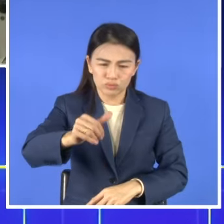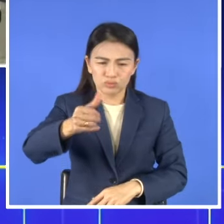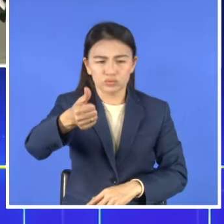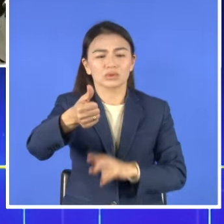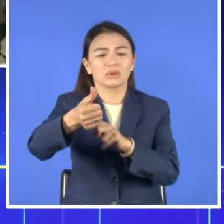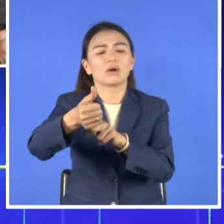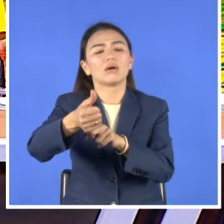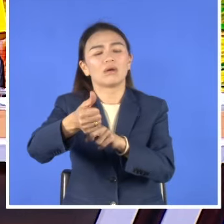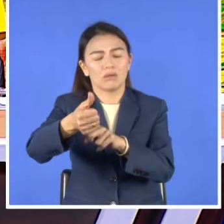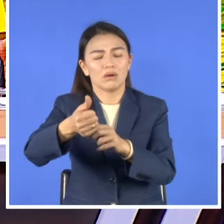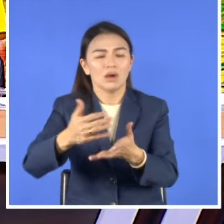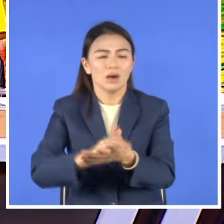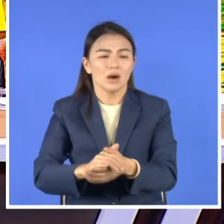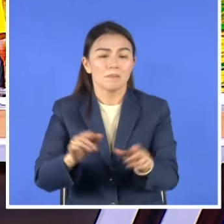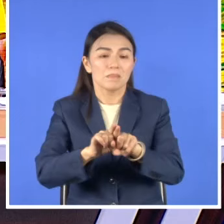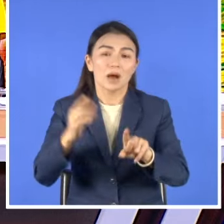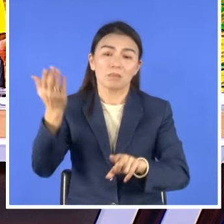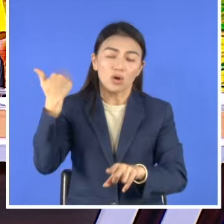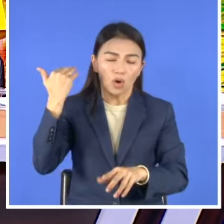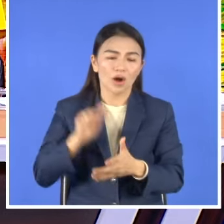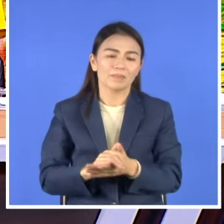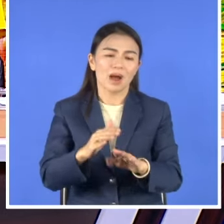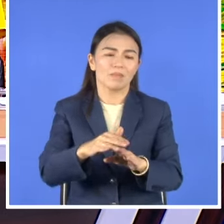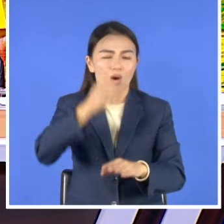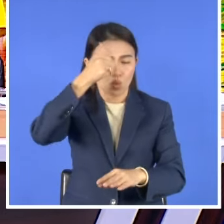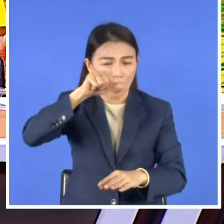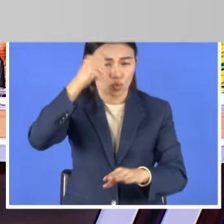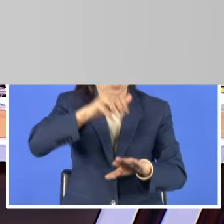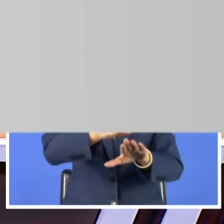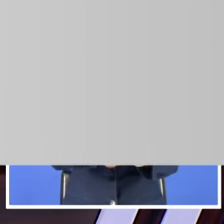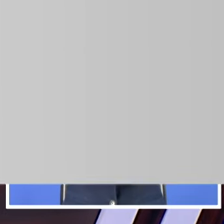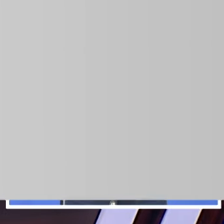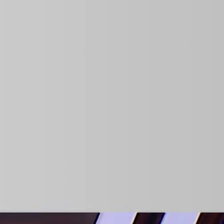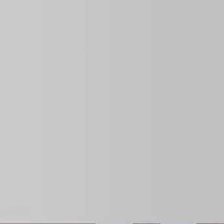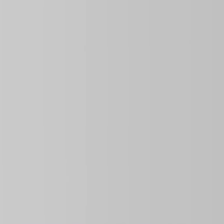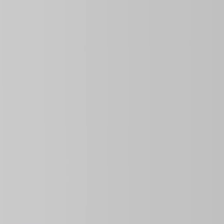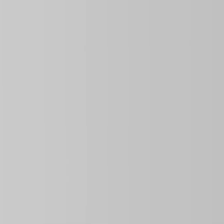สู่ภาวะปกติได้ดังเดิมนะคะเป็นกำลังใจให้ด้วยค่ะ